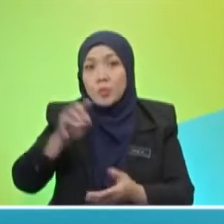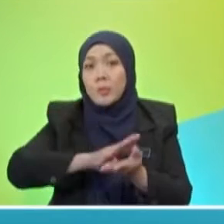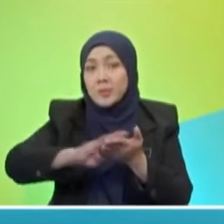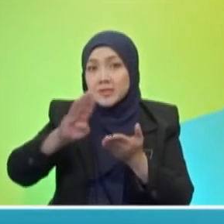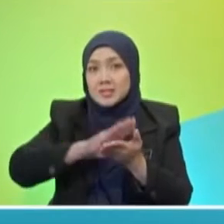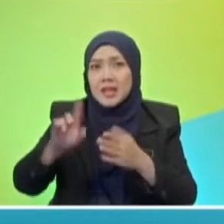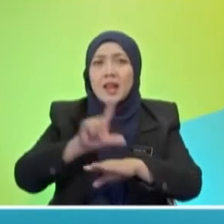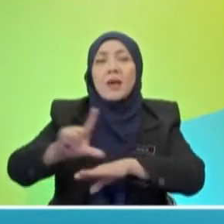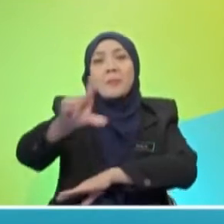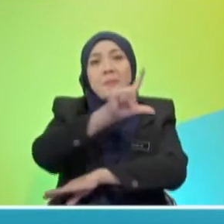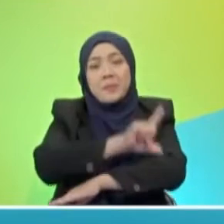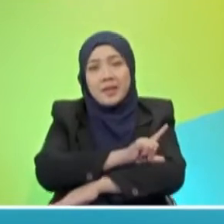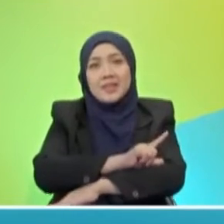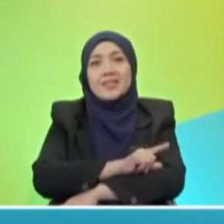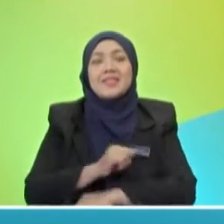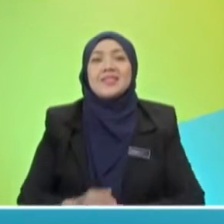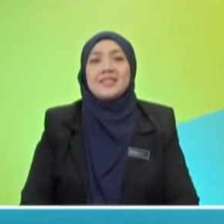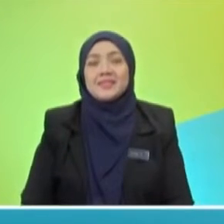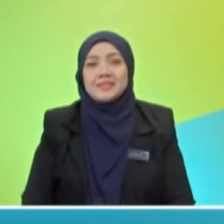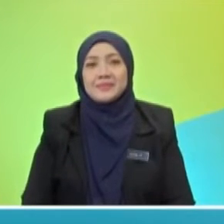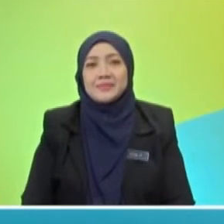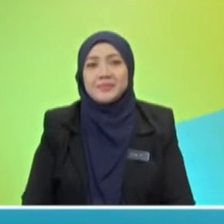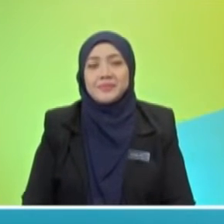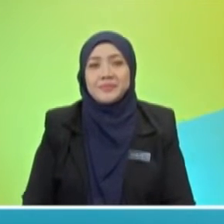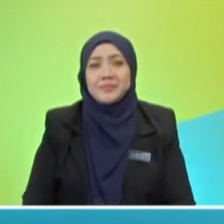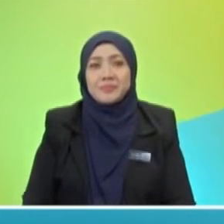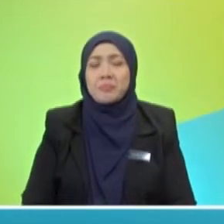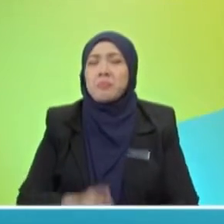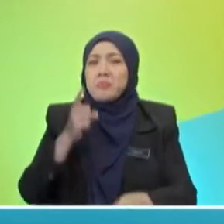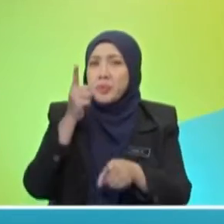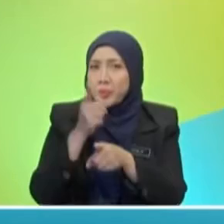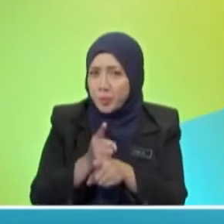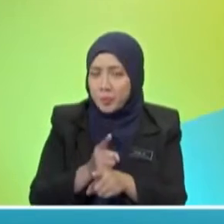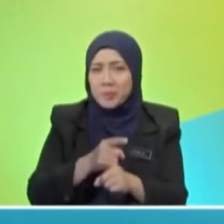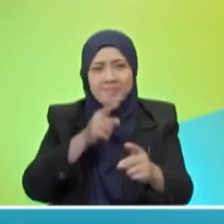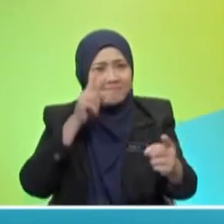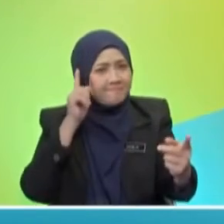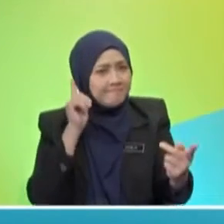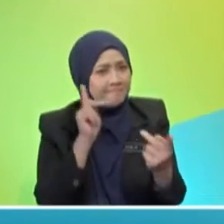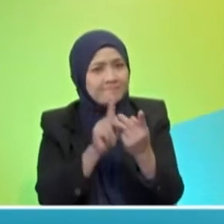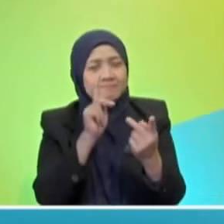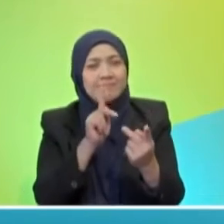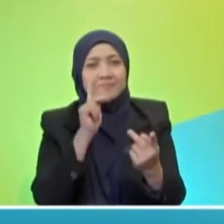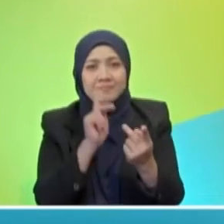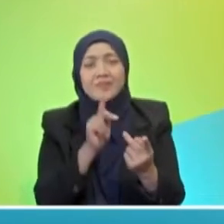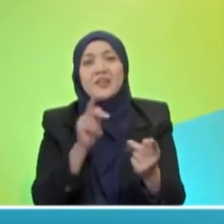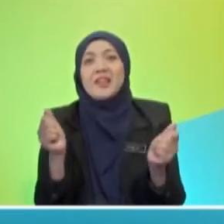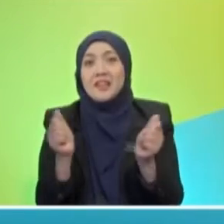Ya, bagus. Tepat sekali jawapannya. Jadi, cikgu berbesar hati nak